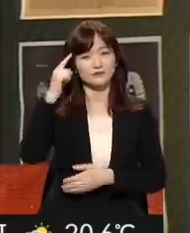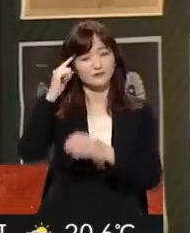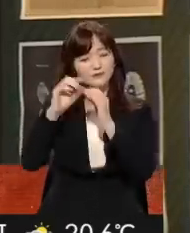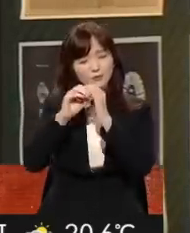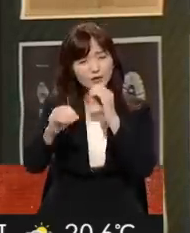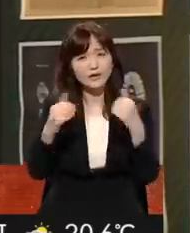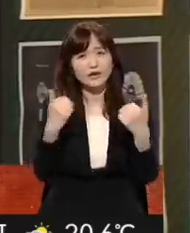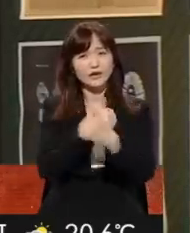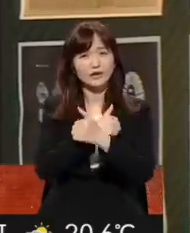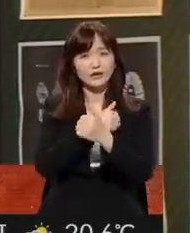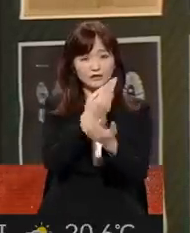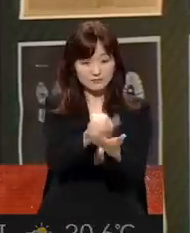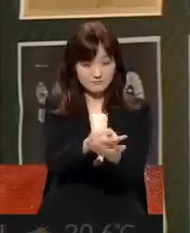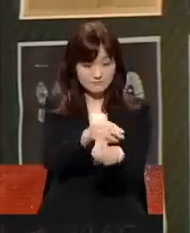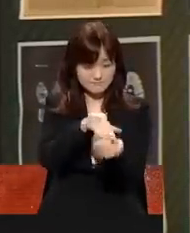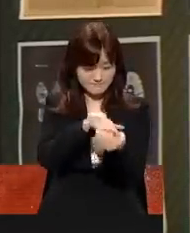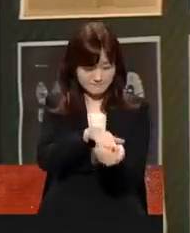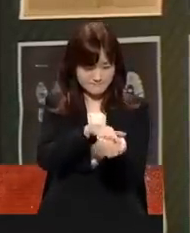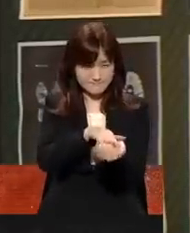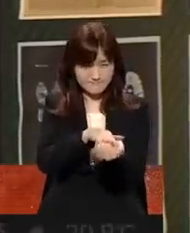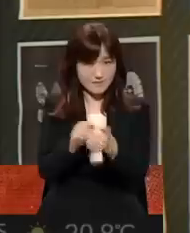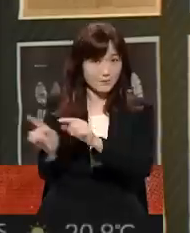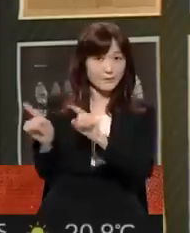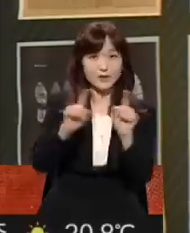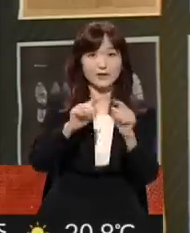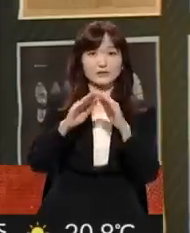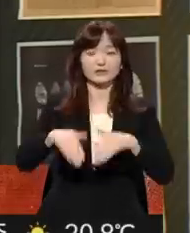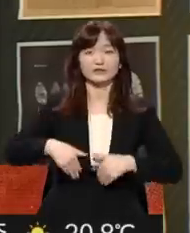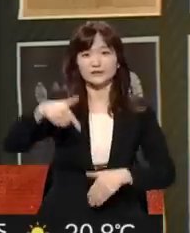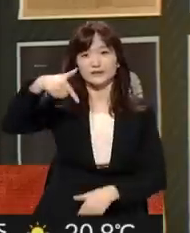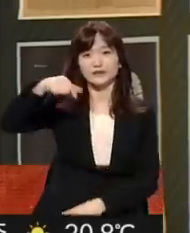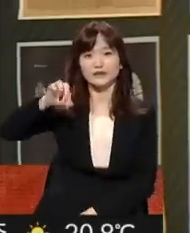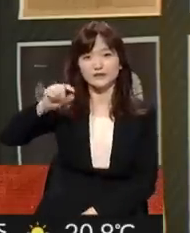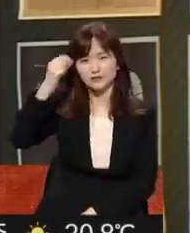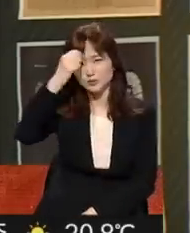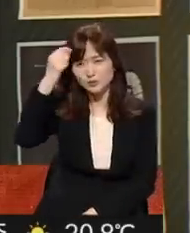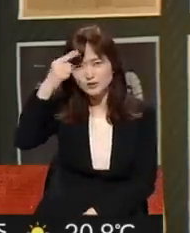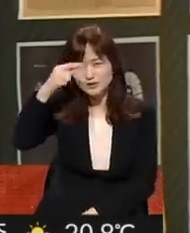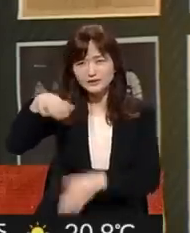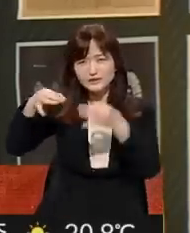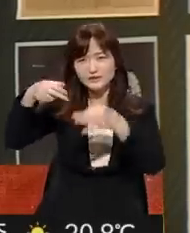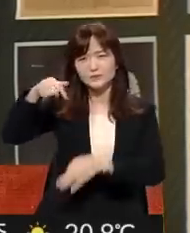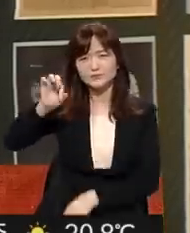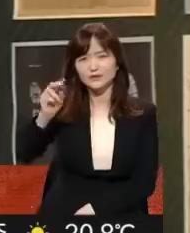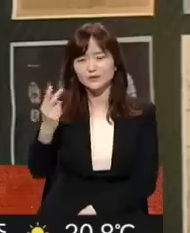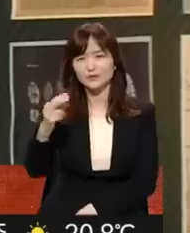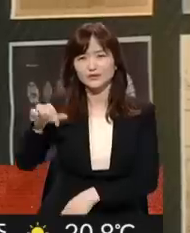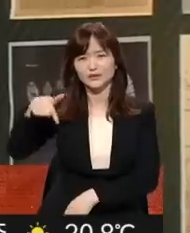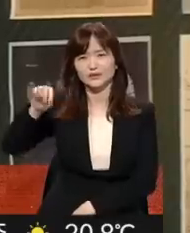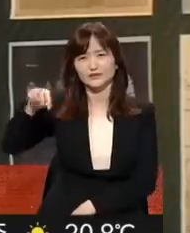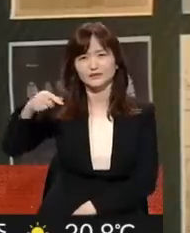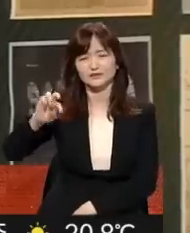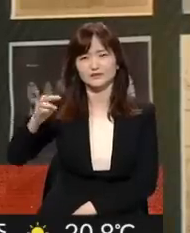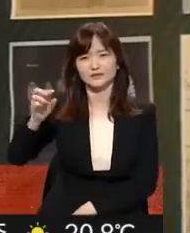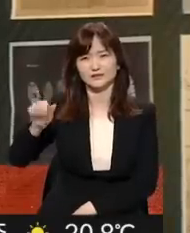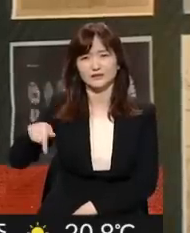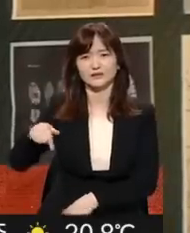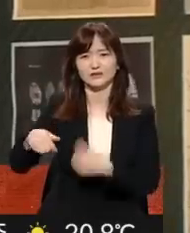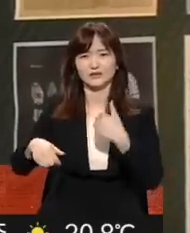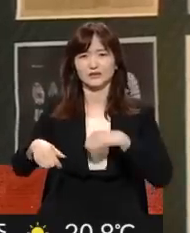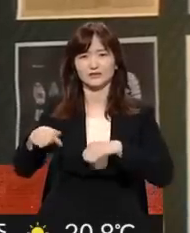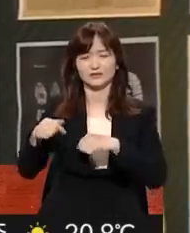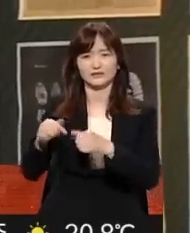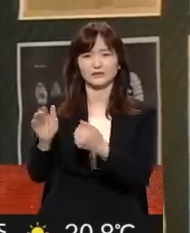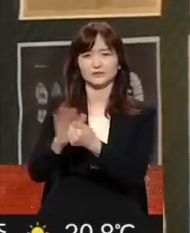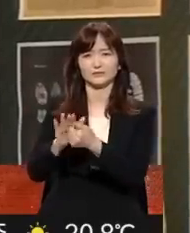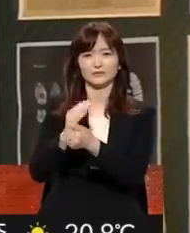아저씨를 심폐소생술로 살린 전남 강진고 1학년 김지용, 강승혁 멋진 아들들 격려해 주세요 하신